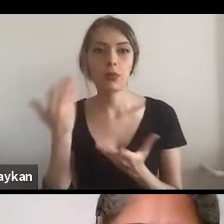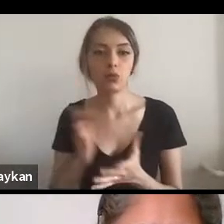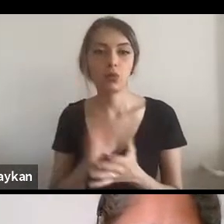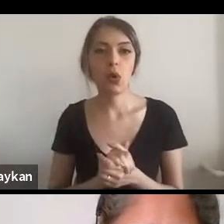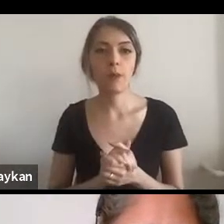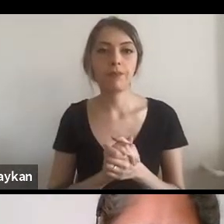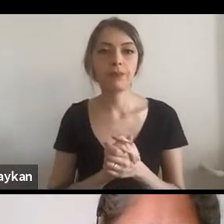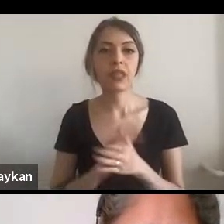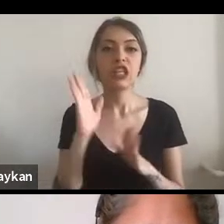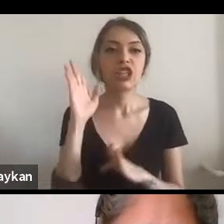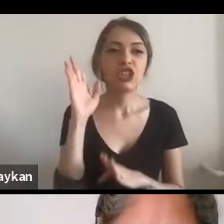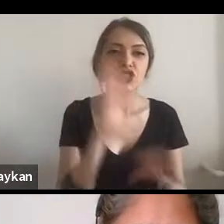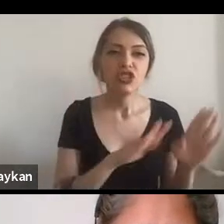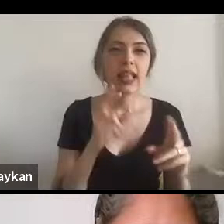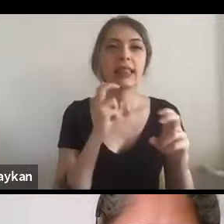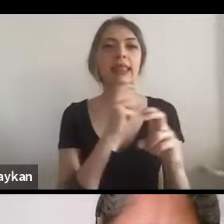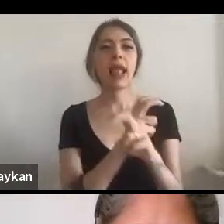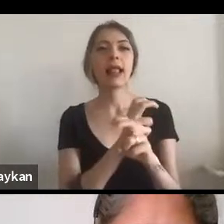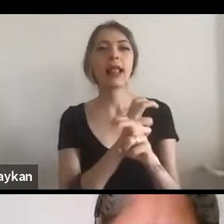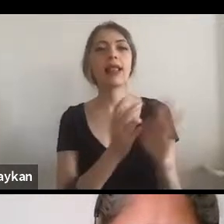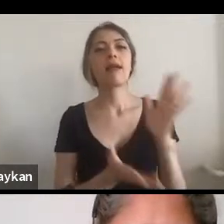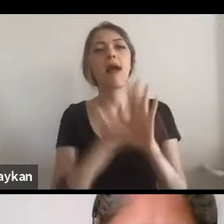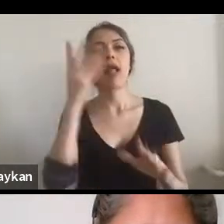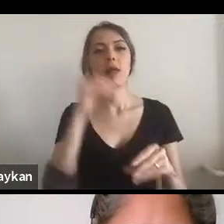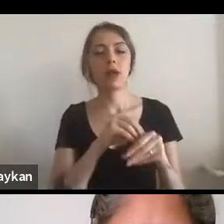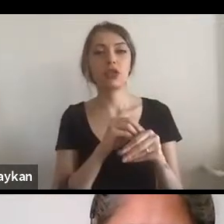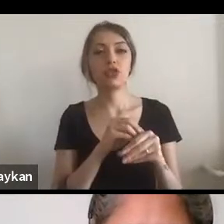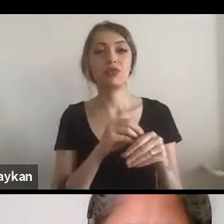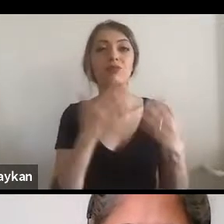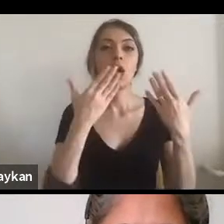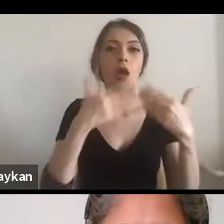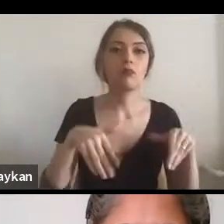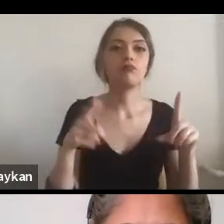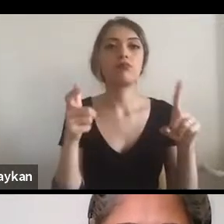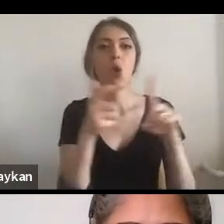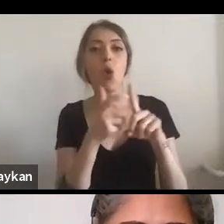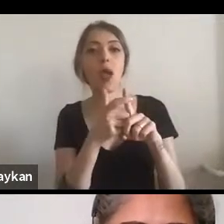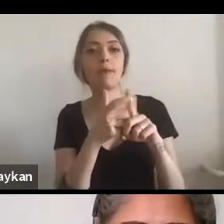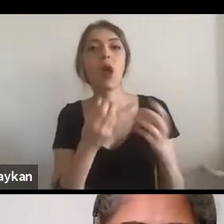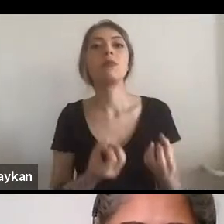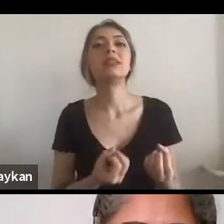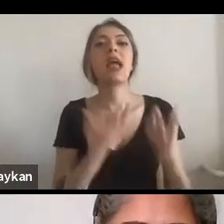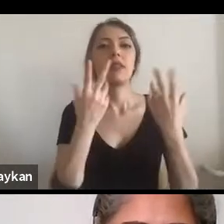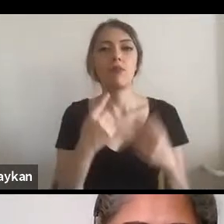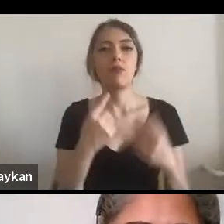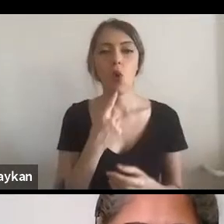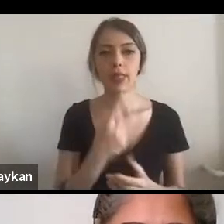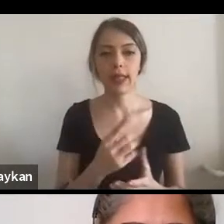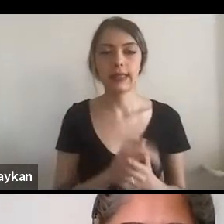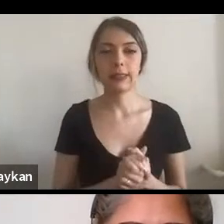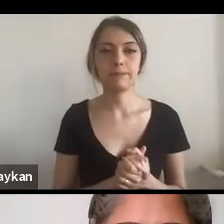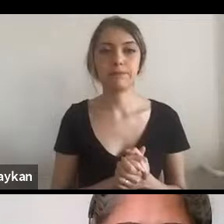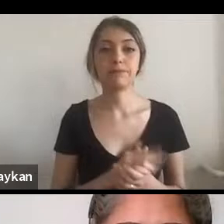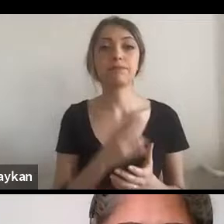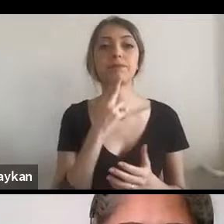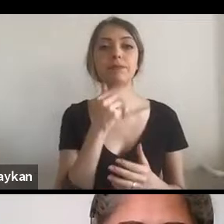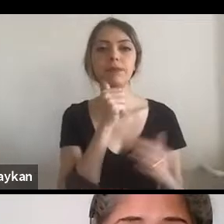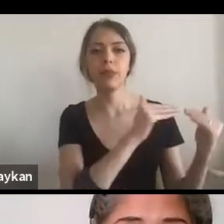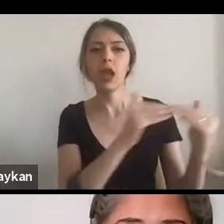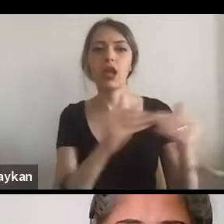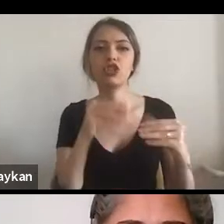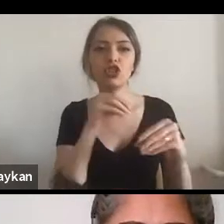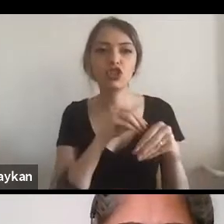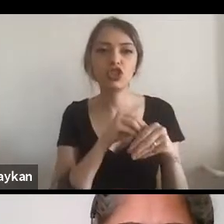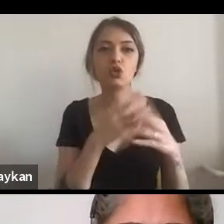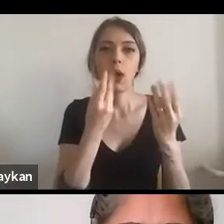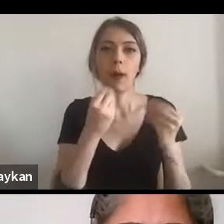ortadan kaldırmak için gerekli tedbir ve önlemlerin yeterli şekilde alınmıyor olması, toplumsal cinsiyet eşitliğinin